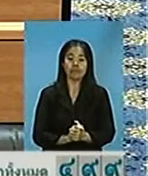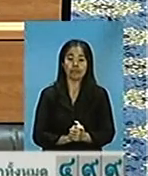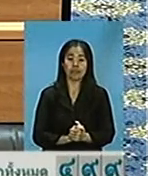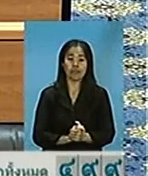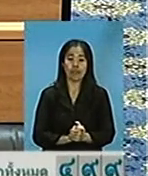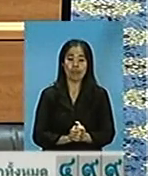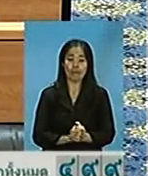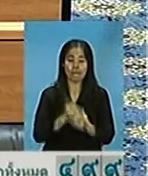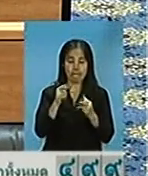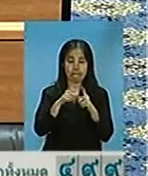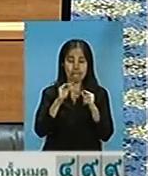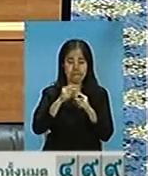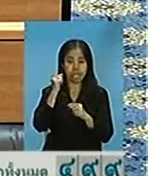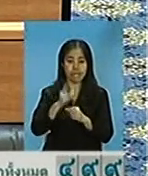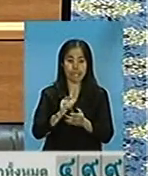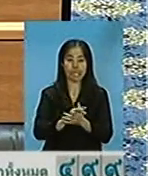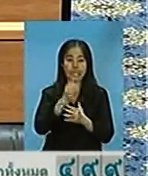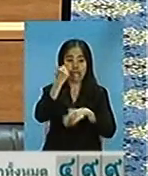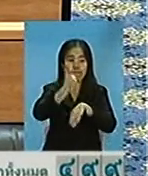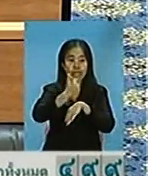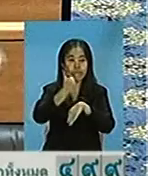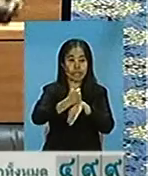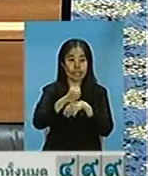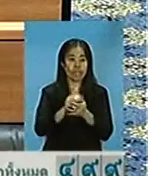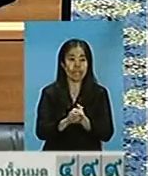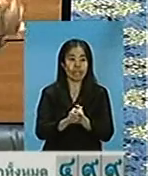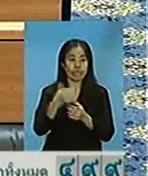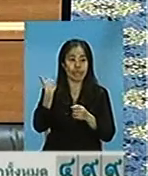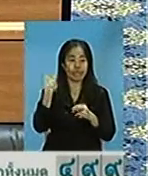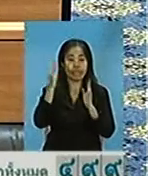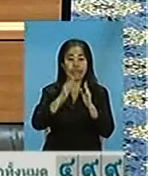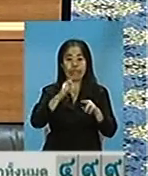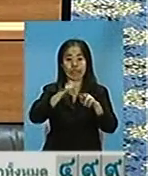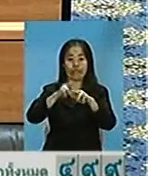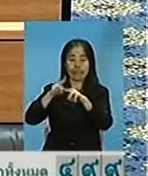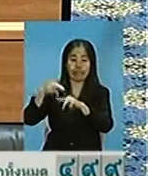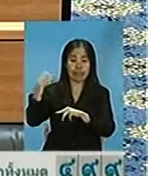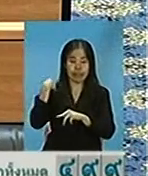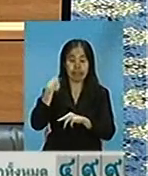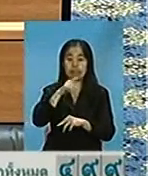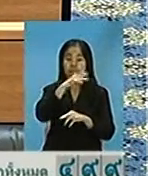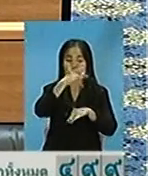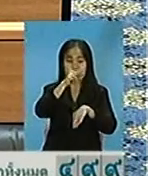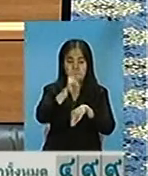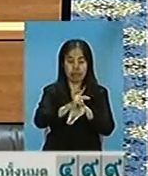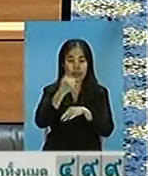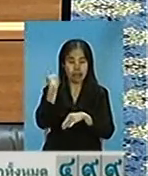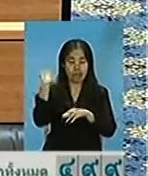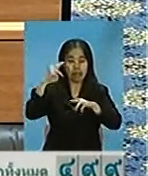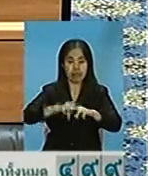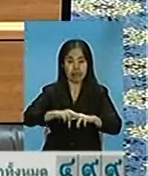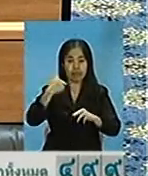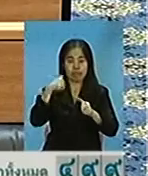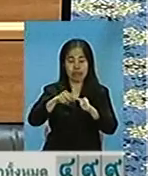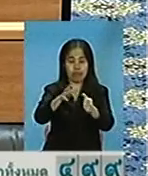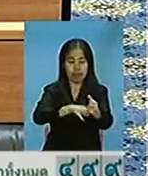านี่เป็นข้อเท็จจริงฮะท่านรัฐมนตรีที่อยู่หลายท่านที่อยู่ที่นี่ยืนยันได้ท่านประธานอยู่ในสภานี้มานานท่